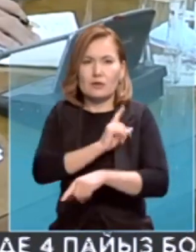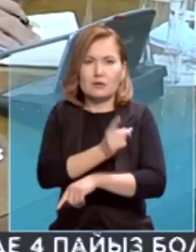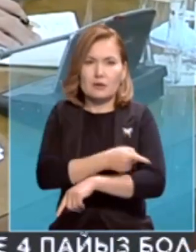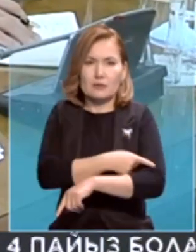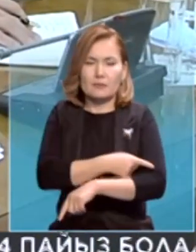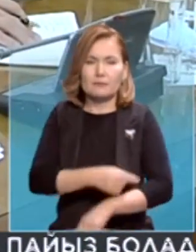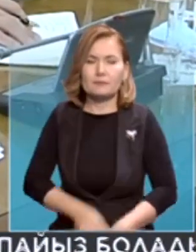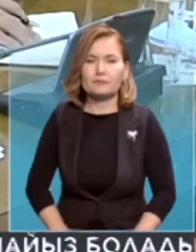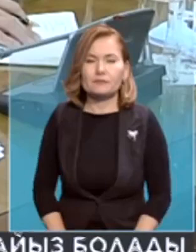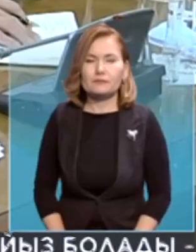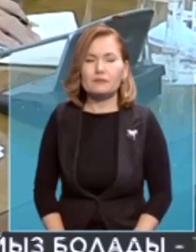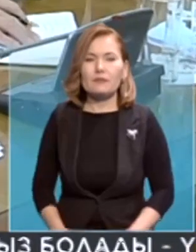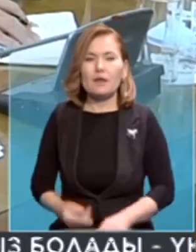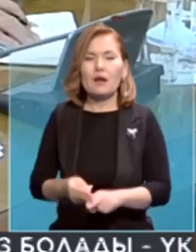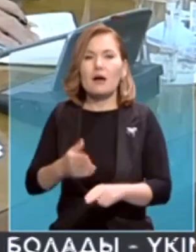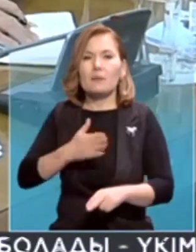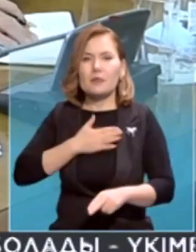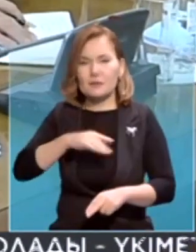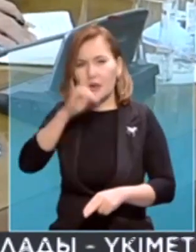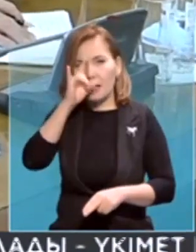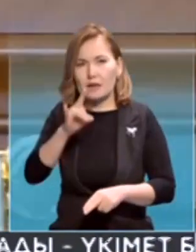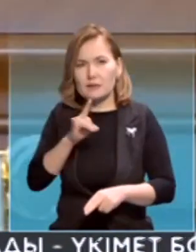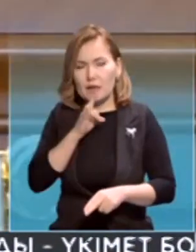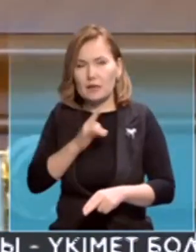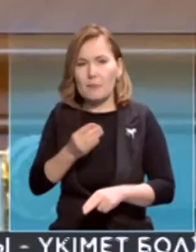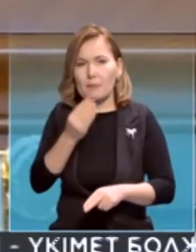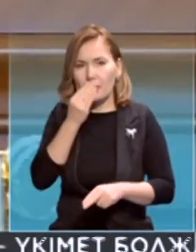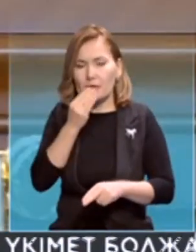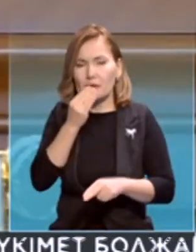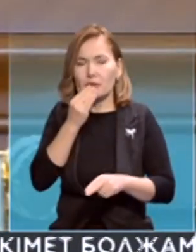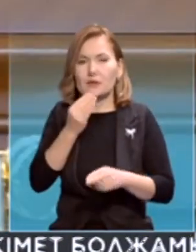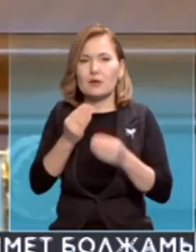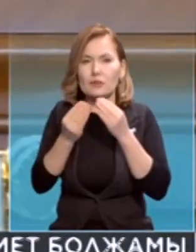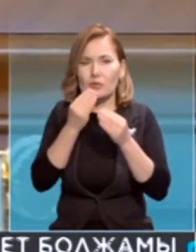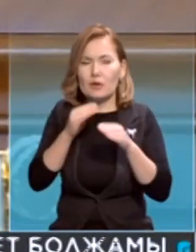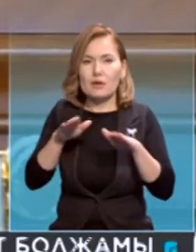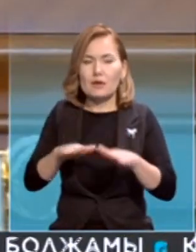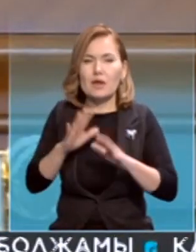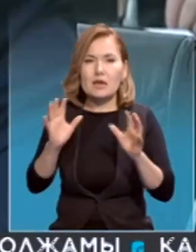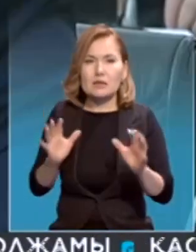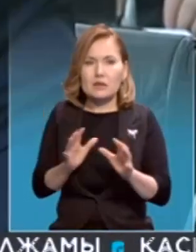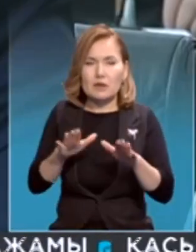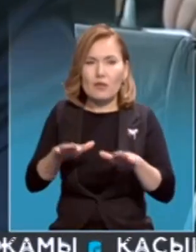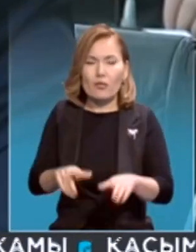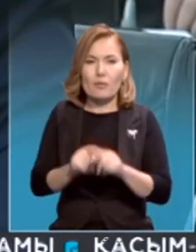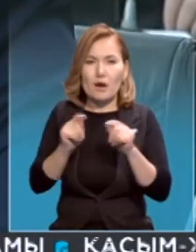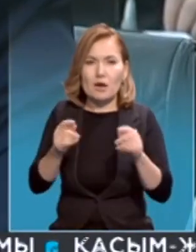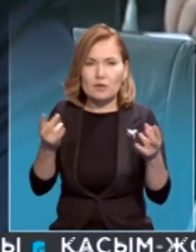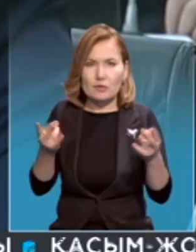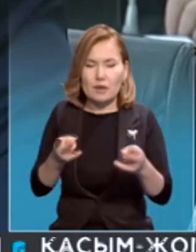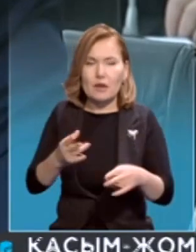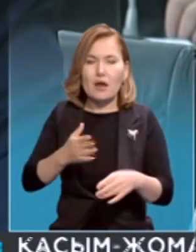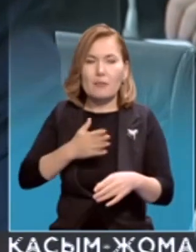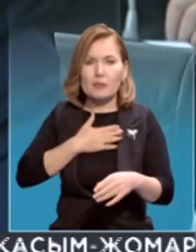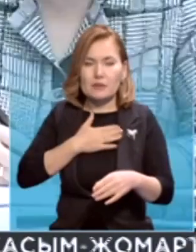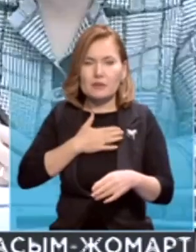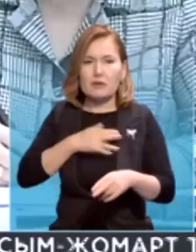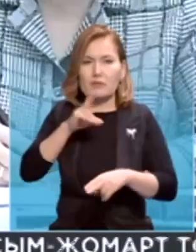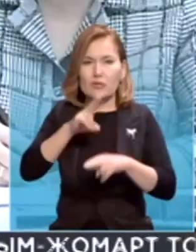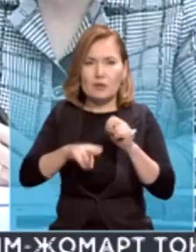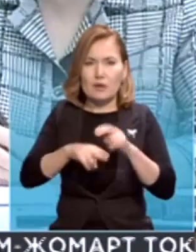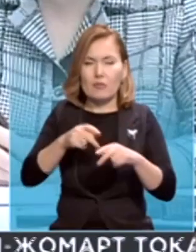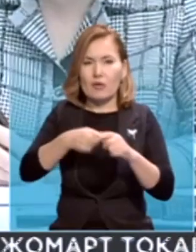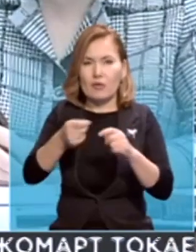біреу ғана. Қойма инфрақұрылымын жасау керек. Бірақ бұл бағыттағы жұмыс баяу жүріп жатыр. Өнімнің өзіндік құнын